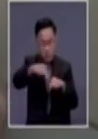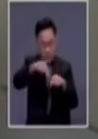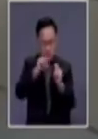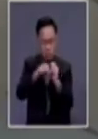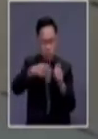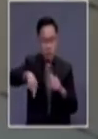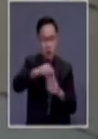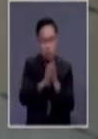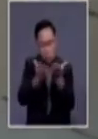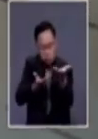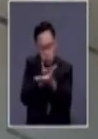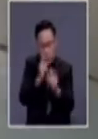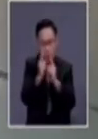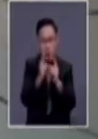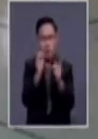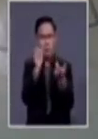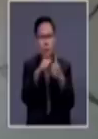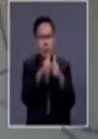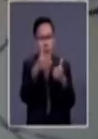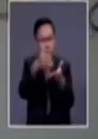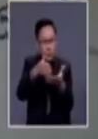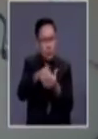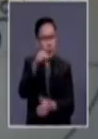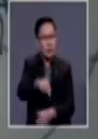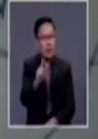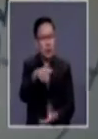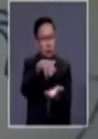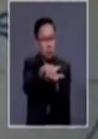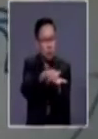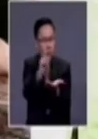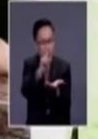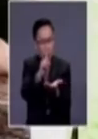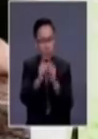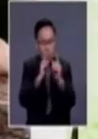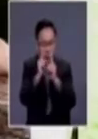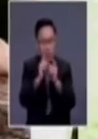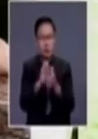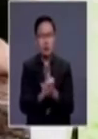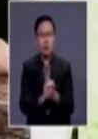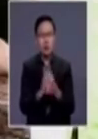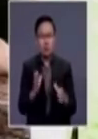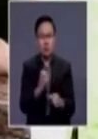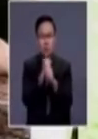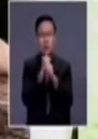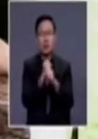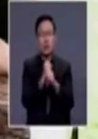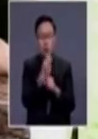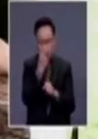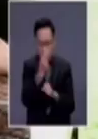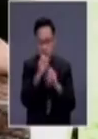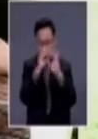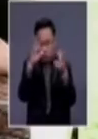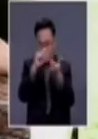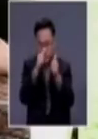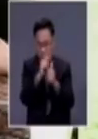ราก็มาตกผลึกในส่วนของปัญหาของโรงเรียนบ้านตากแดดนะคะก็ปีโครงการถึง3โครงการนะคะที่โรงเรีย